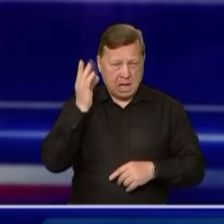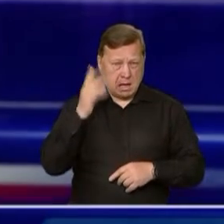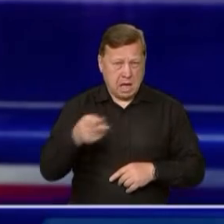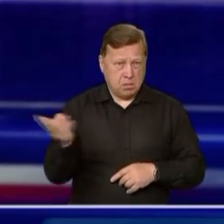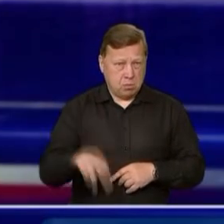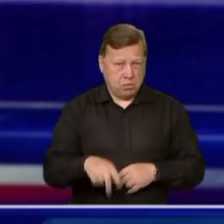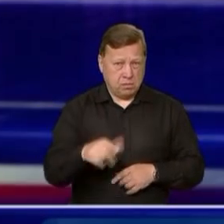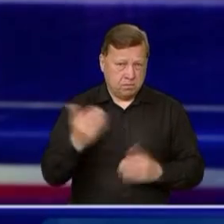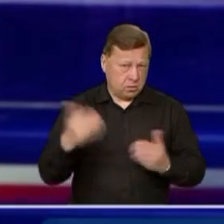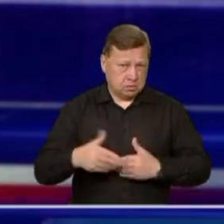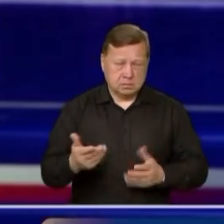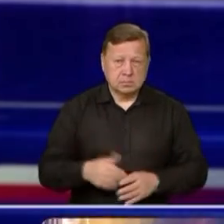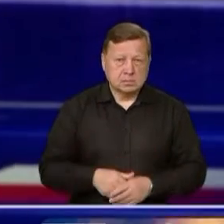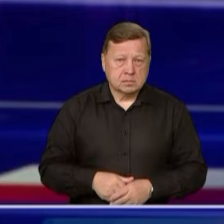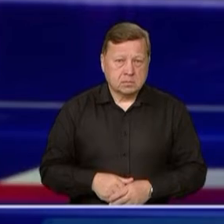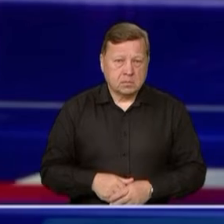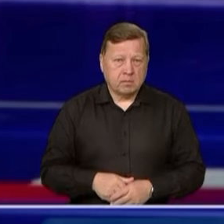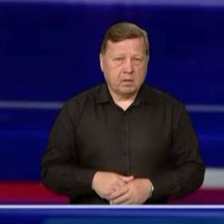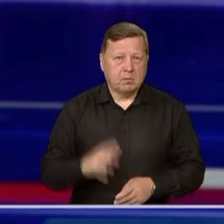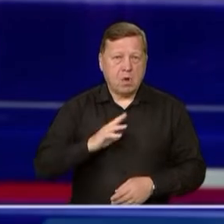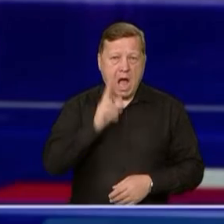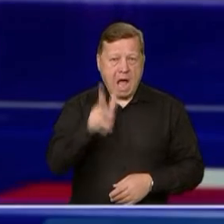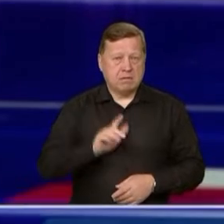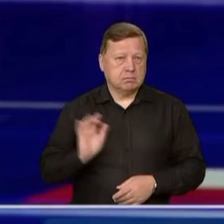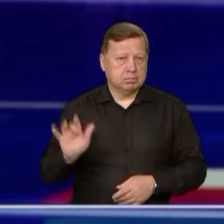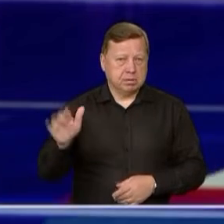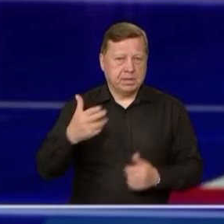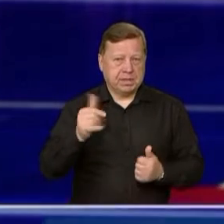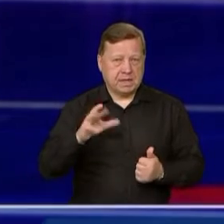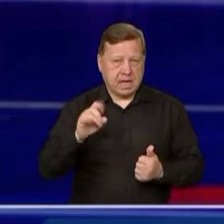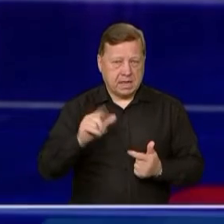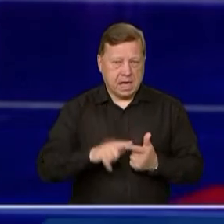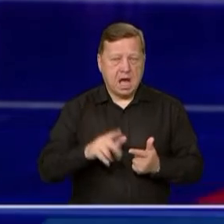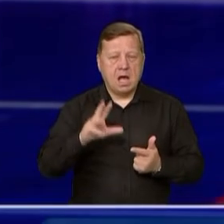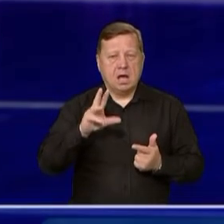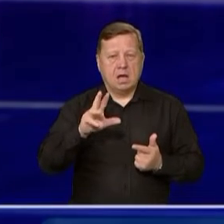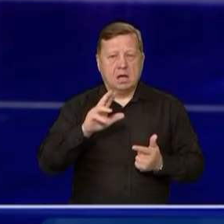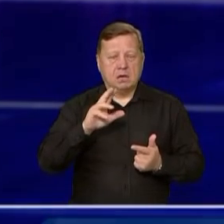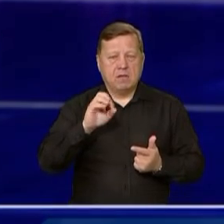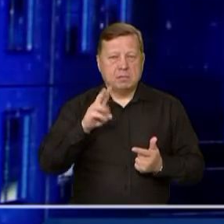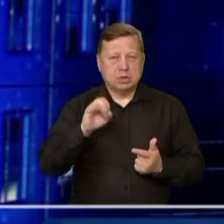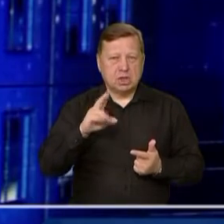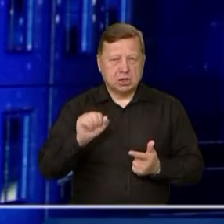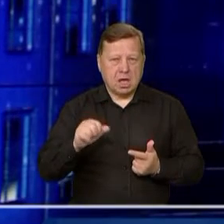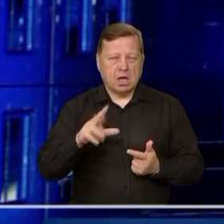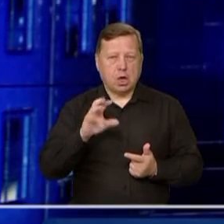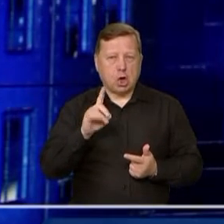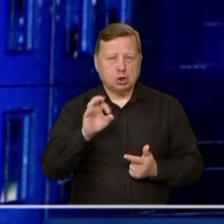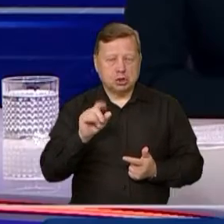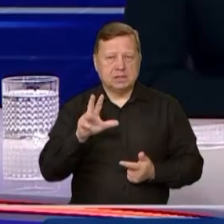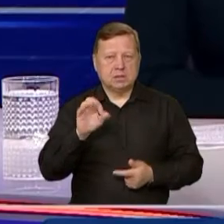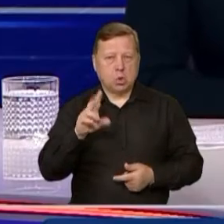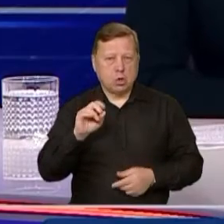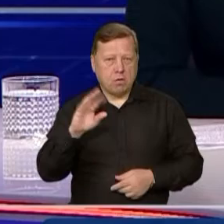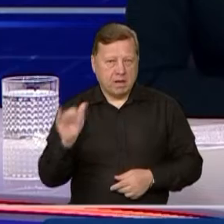czy w nocy z wizyty po krajach Afryki. To była Nigeria, Wybrzeże Kości Słoniowej i na koniec Senegal. To właśnie stamtąd